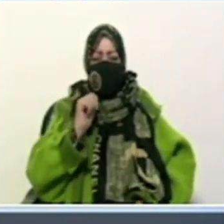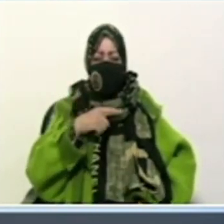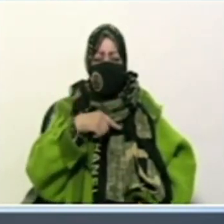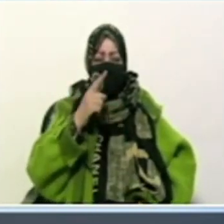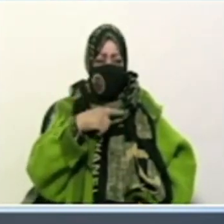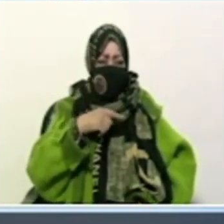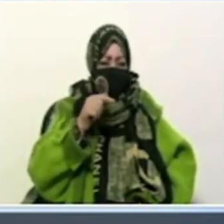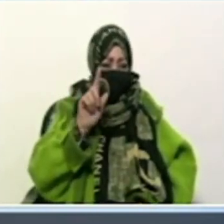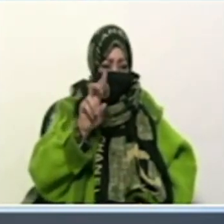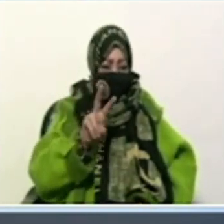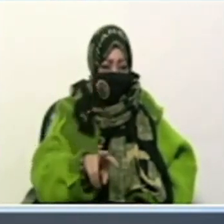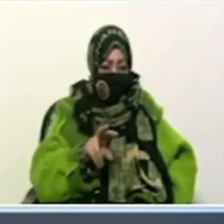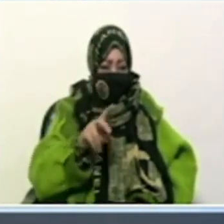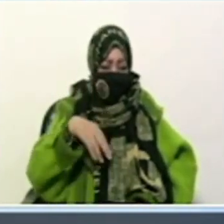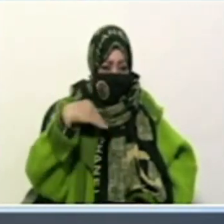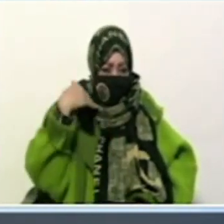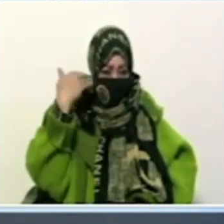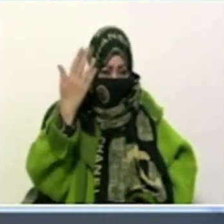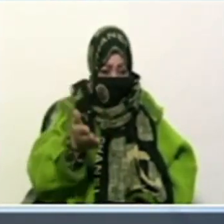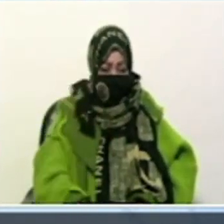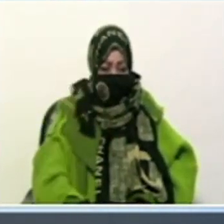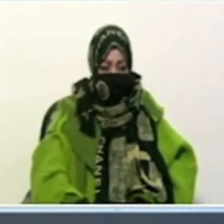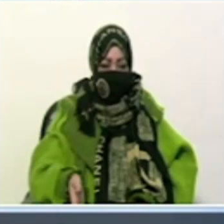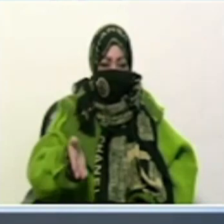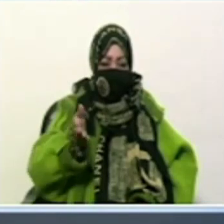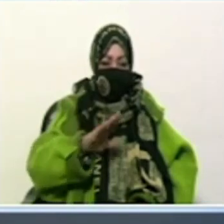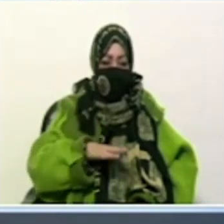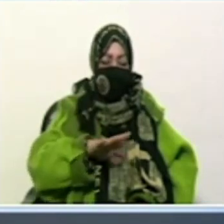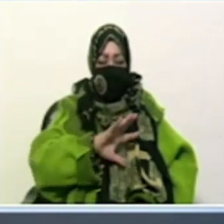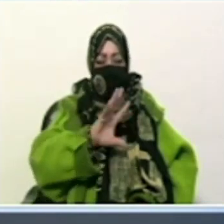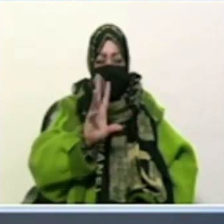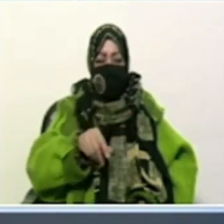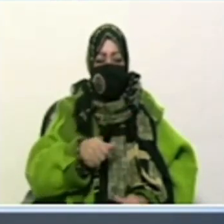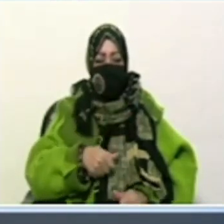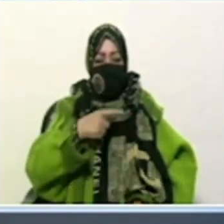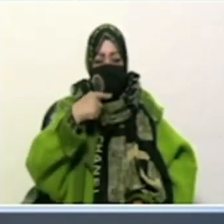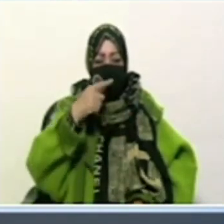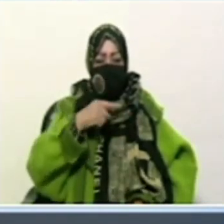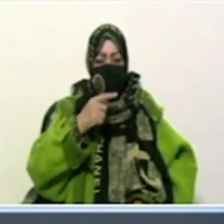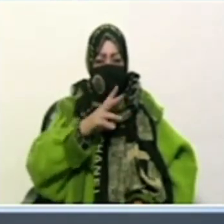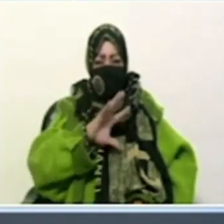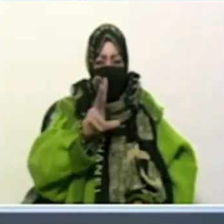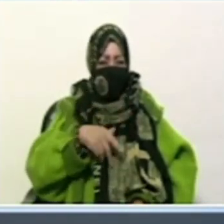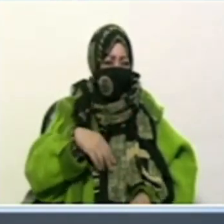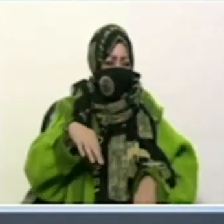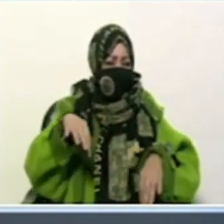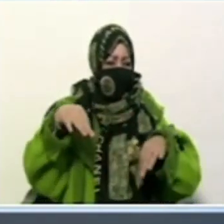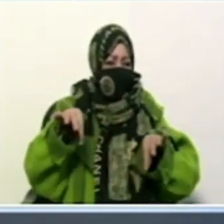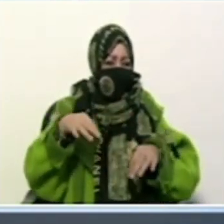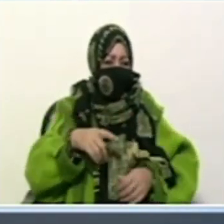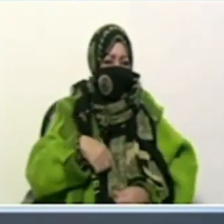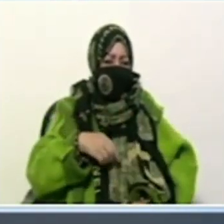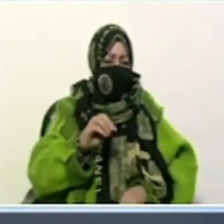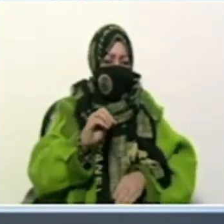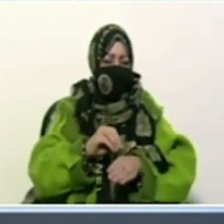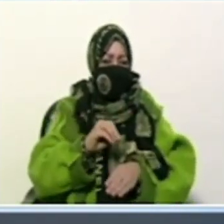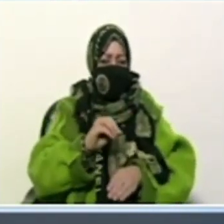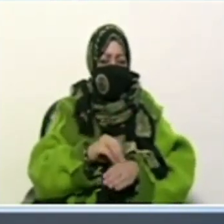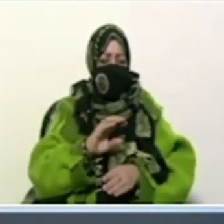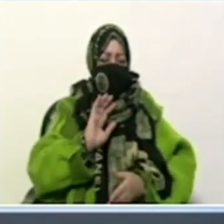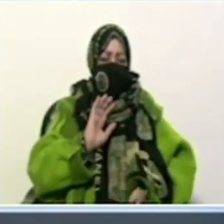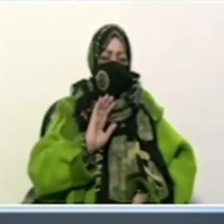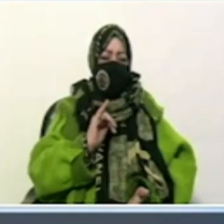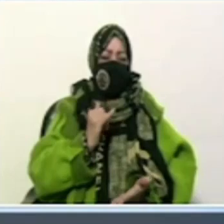إذا وصيت به وصية فالوصية يعني لا تتجاوز الثلث إلا إذا أجازها الورثة، إذا كان هما